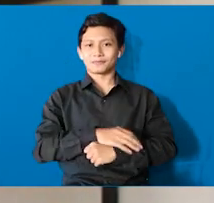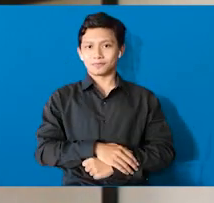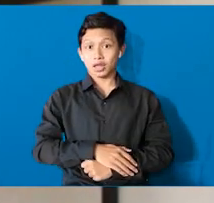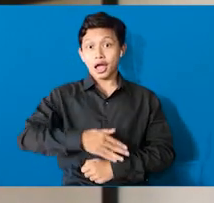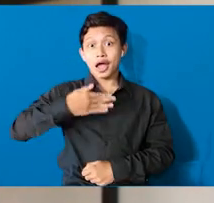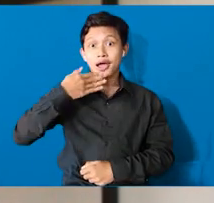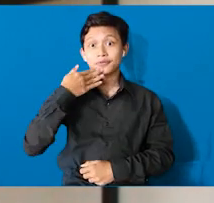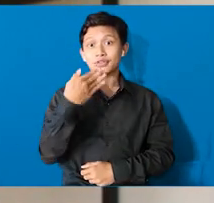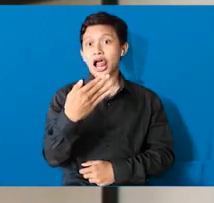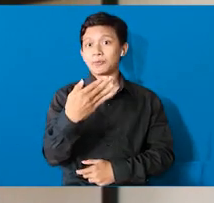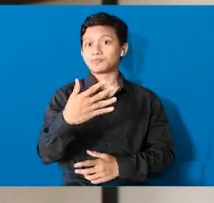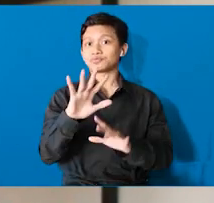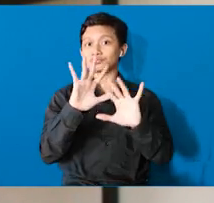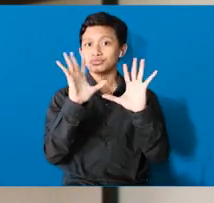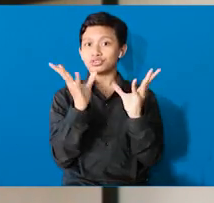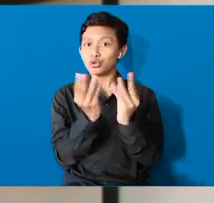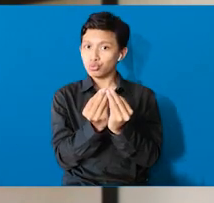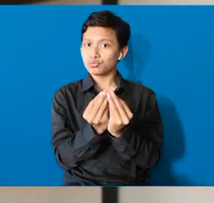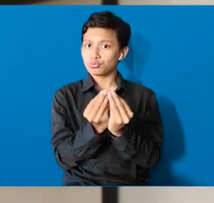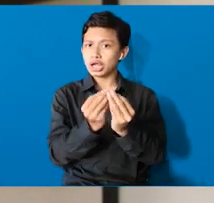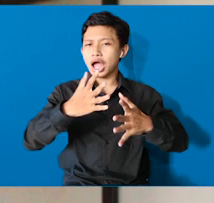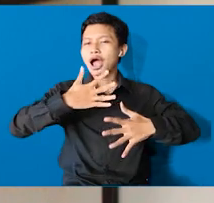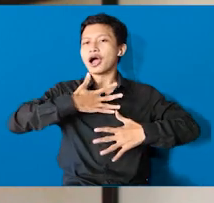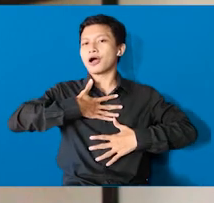walafiat. Salam inklusi.